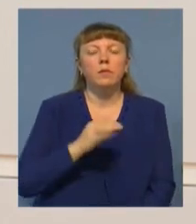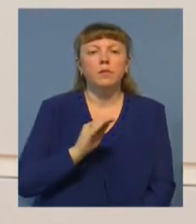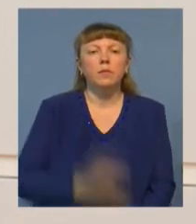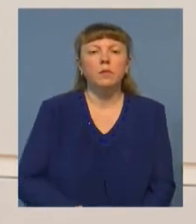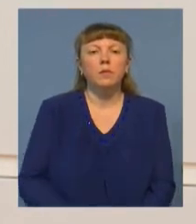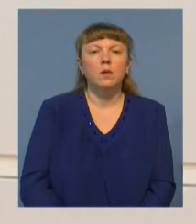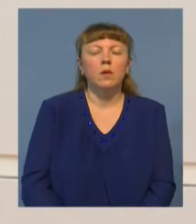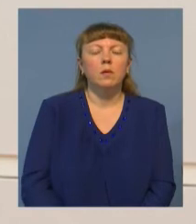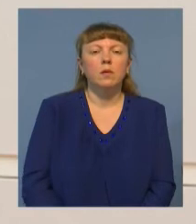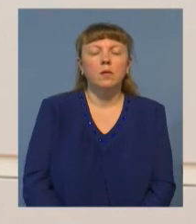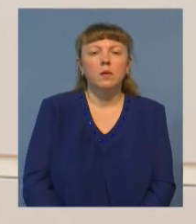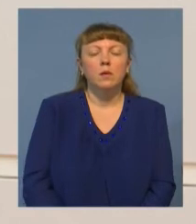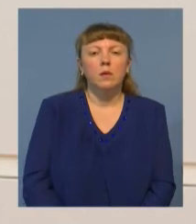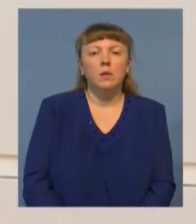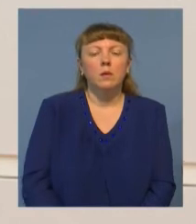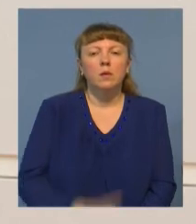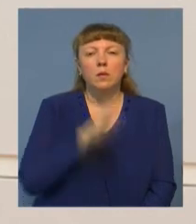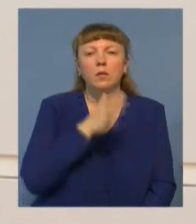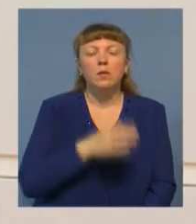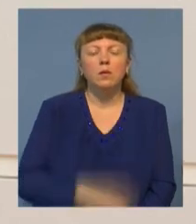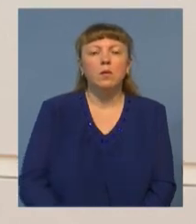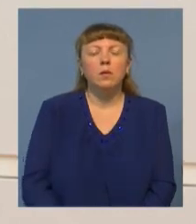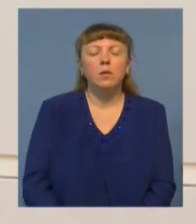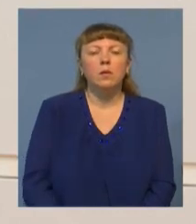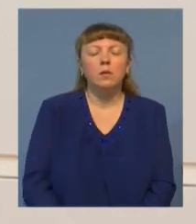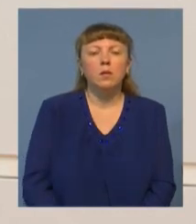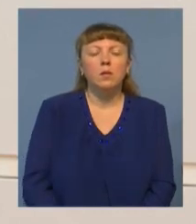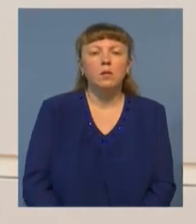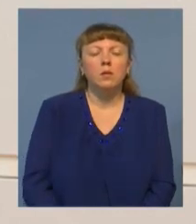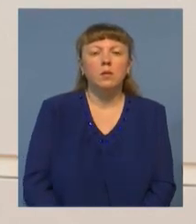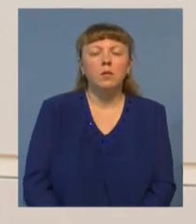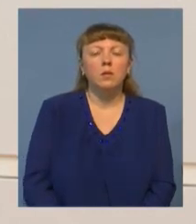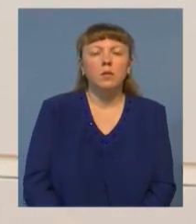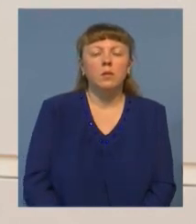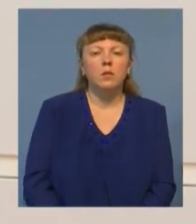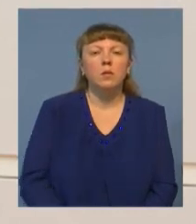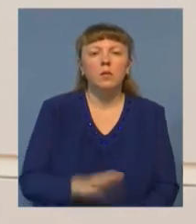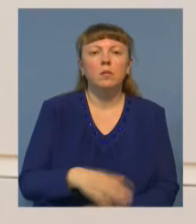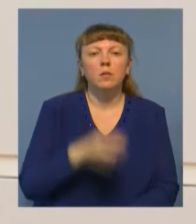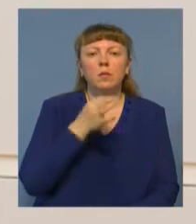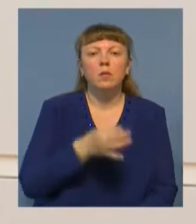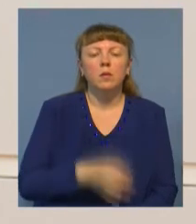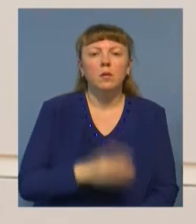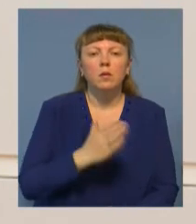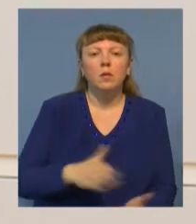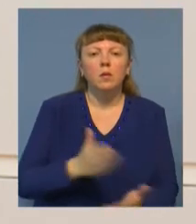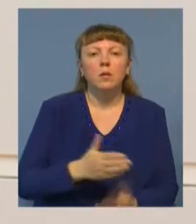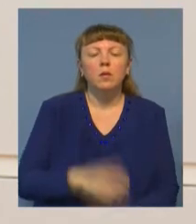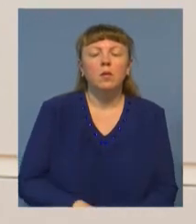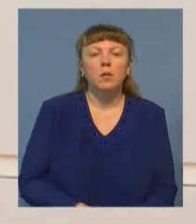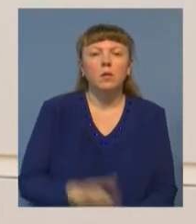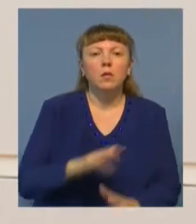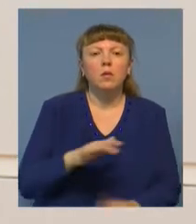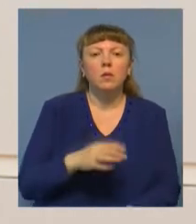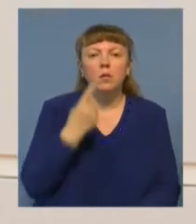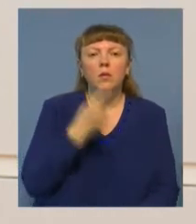устанавливается в определенное время и при определенных обстоятельствах при наличии ответа, то есть отказа, да, регистрирующего uh-huh.